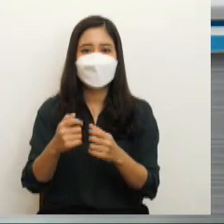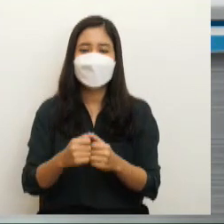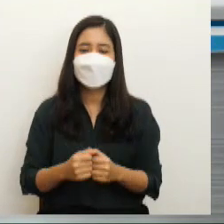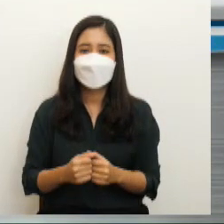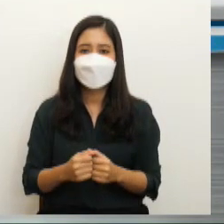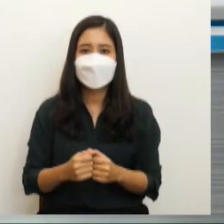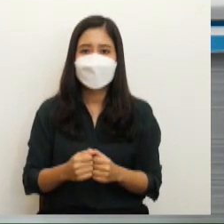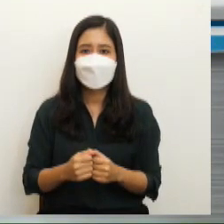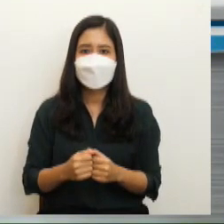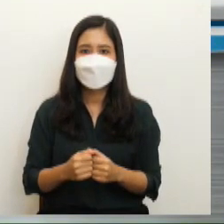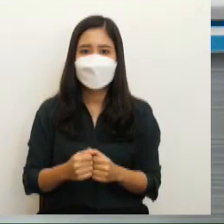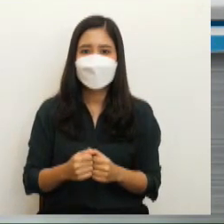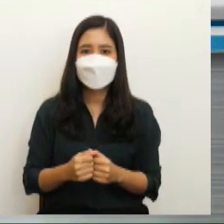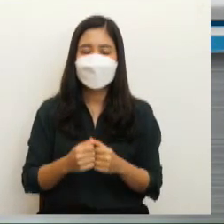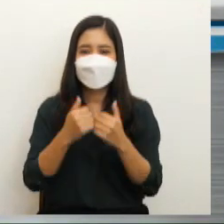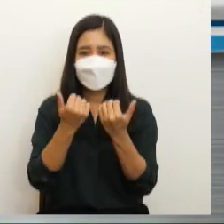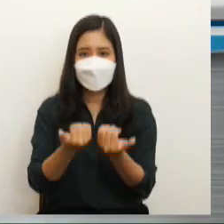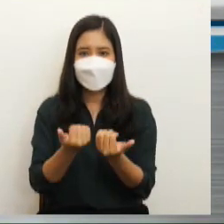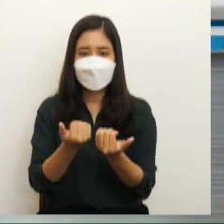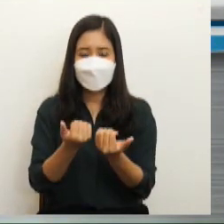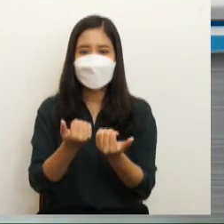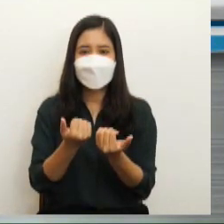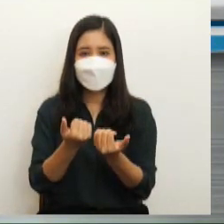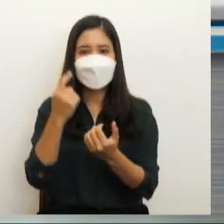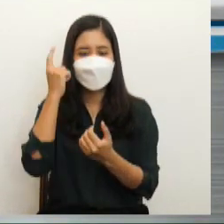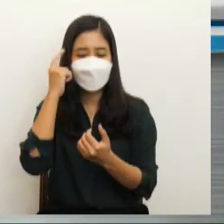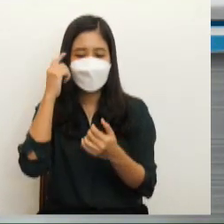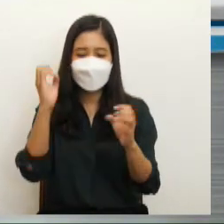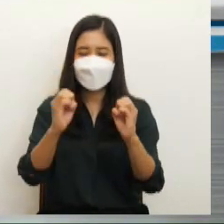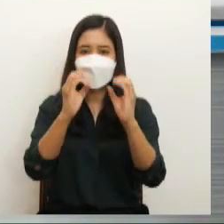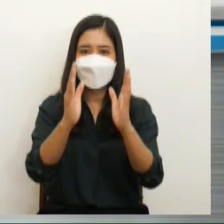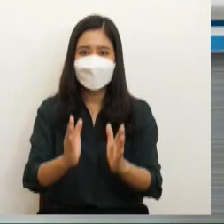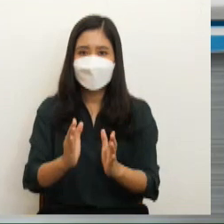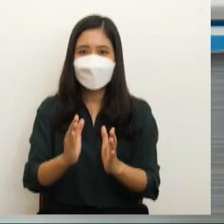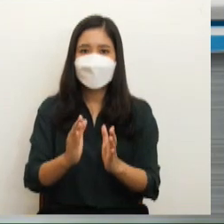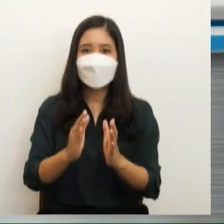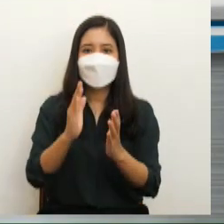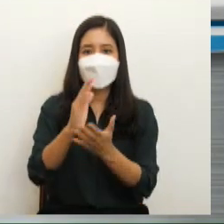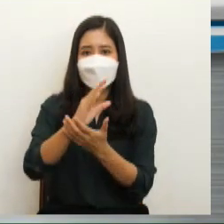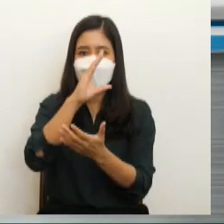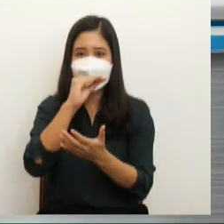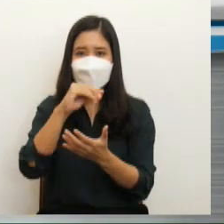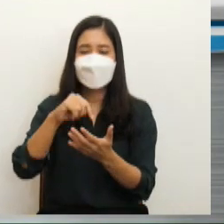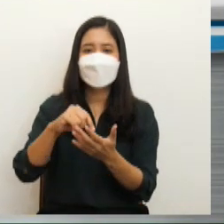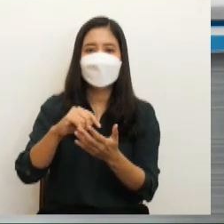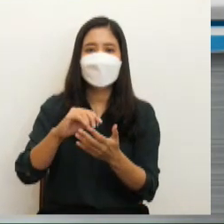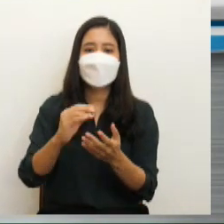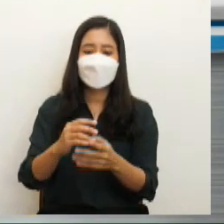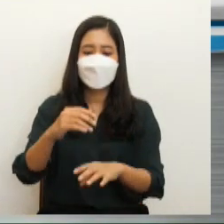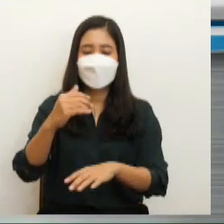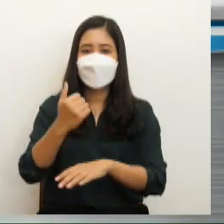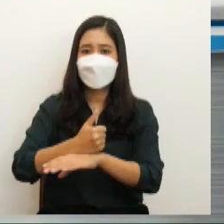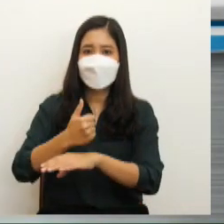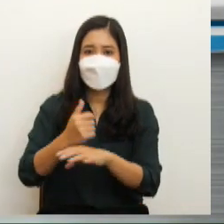ค่ะเมื่อเราได้ฟังแล้วก็รู้เลยว่าคุณครูที่โรงเรียนรวมทั้งเขตพื้นที่การศึกษานะคะ